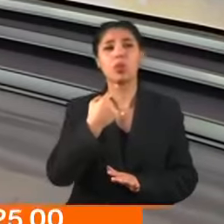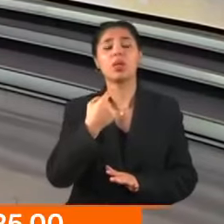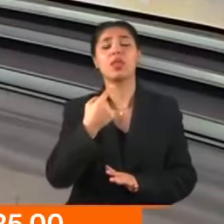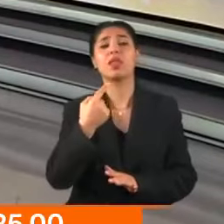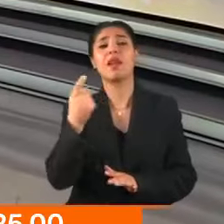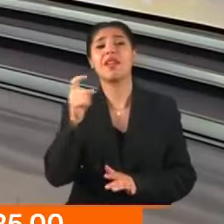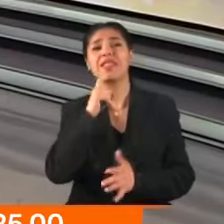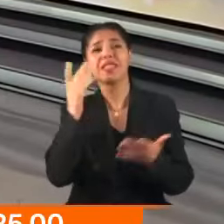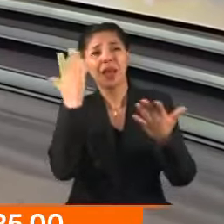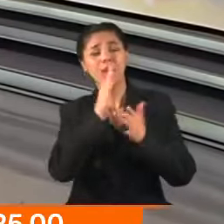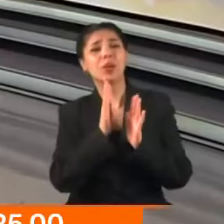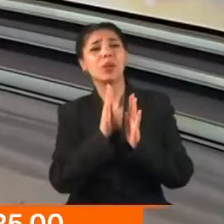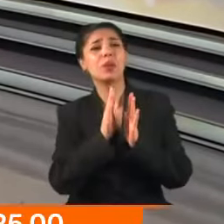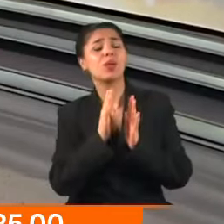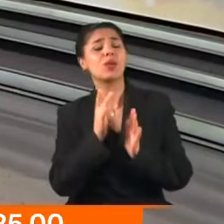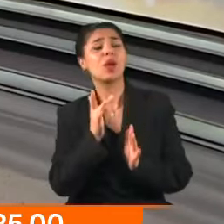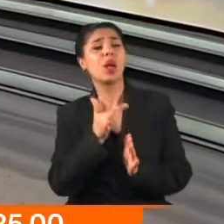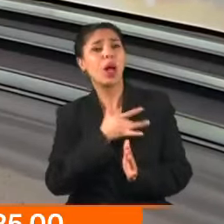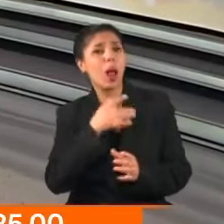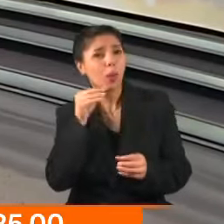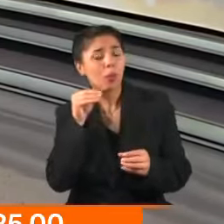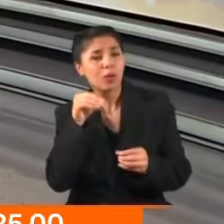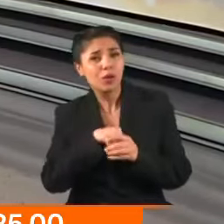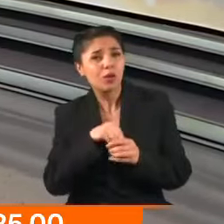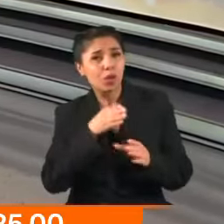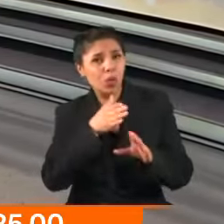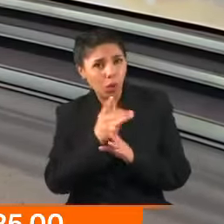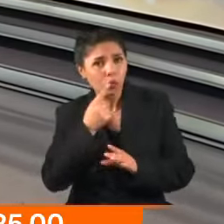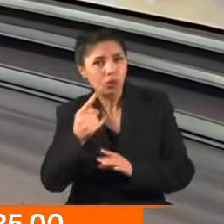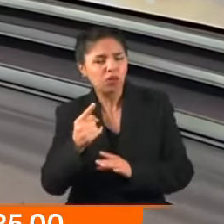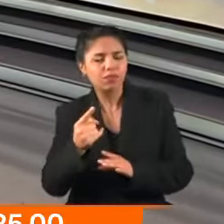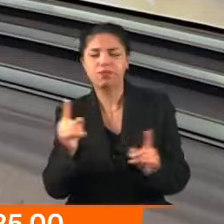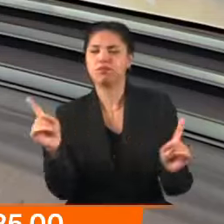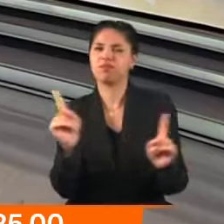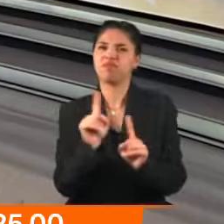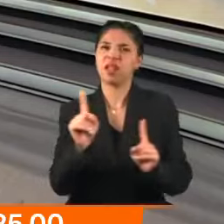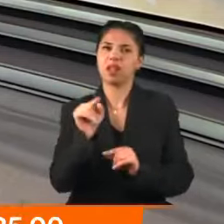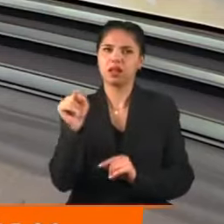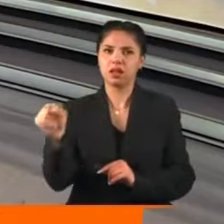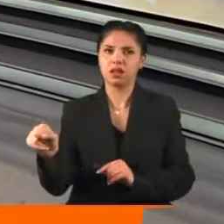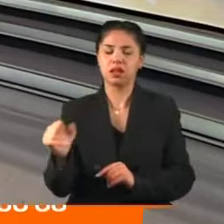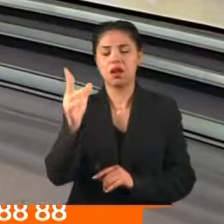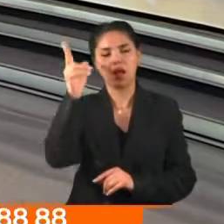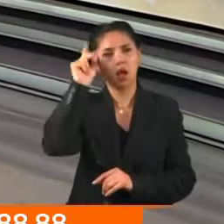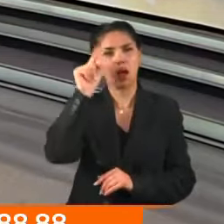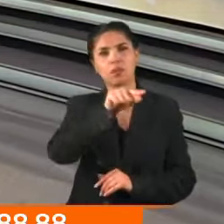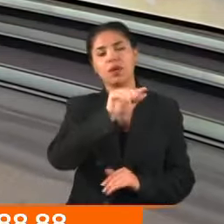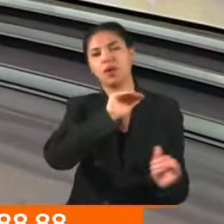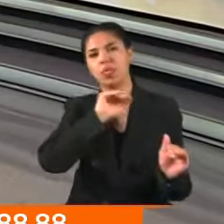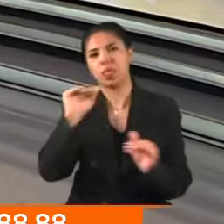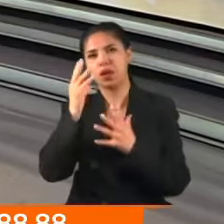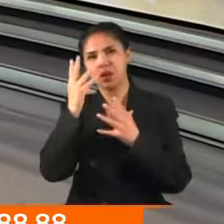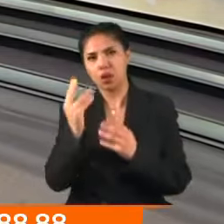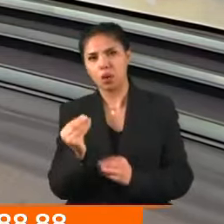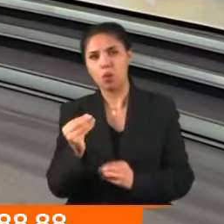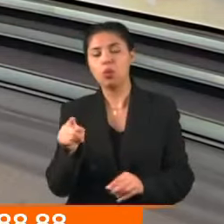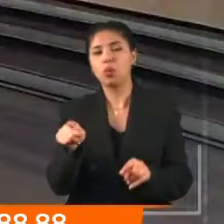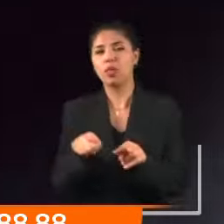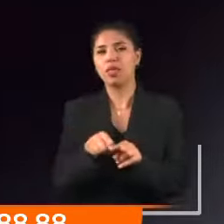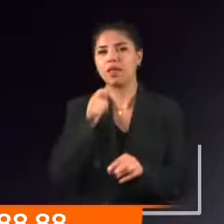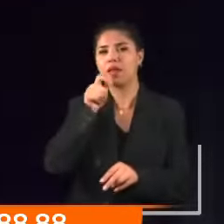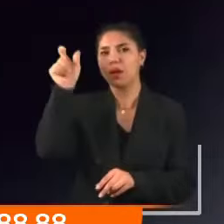Kalpten bunu söyledi. Cevap hayır. Amerikan medyasının da arka çıktığı Gazze kasabına tepkiler çığ gibi.